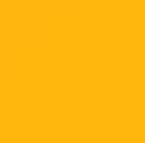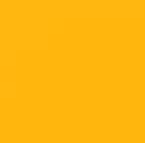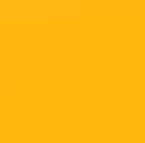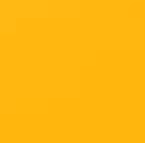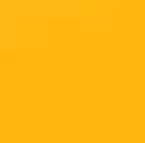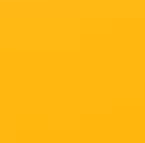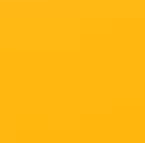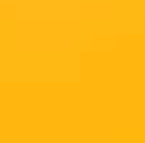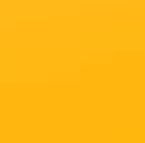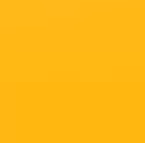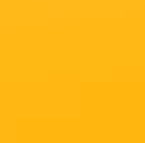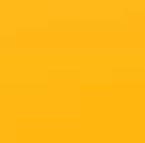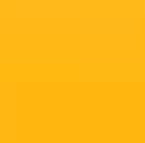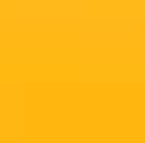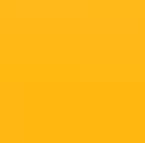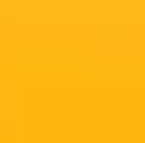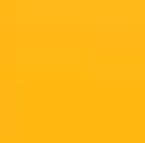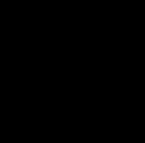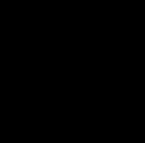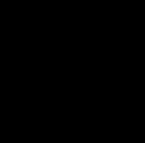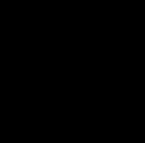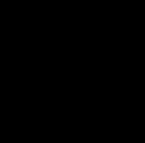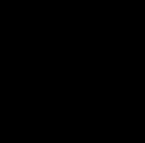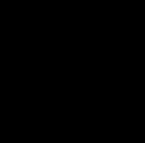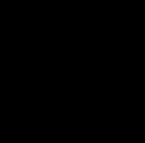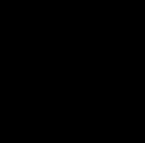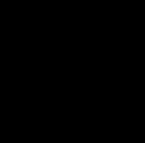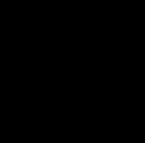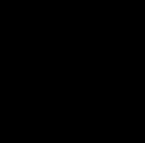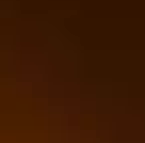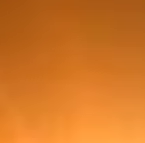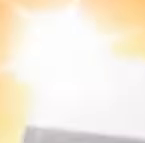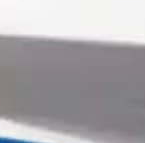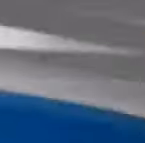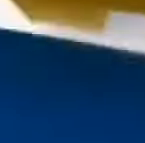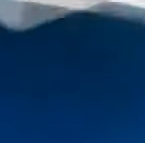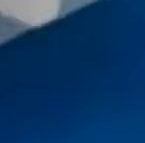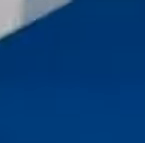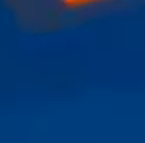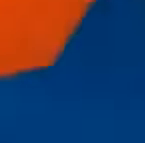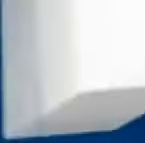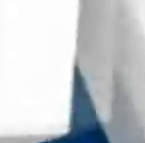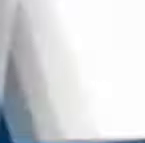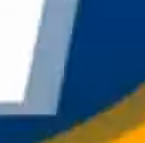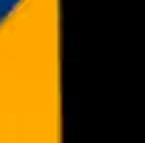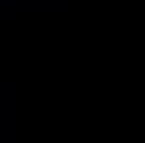usita ibusiness yakho. Everywhere you go, MTN.